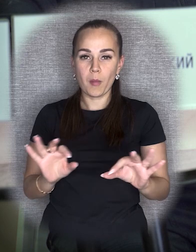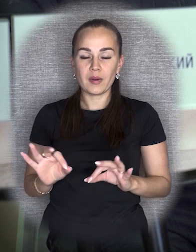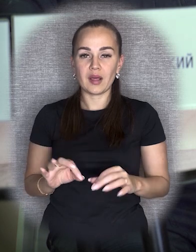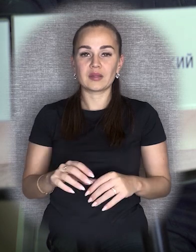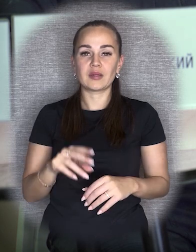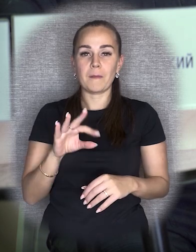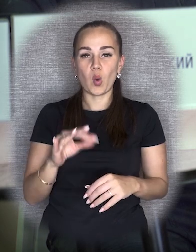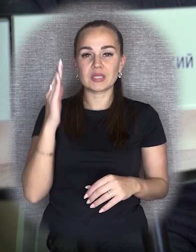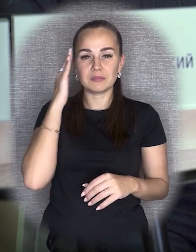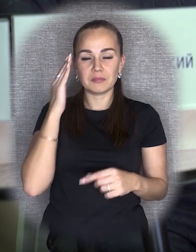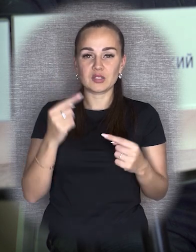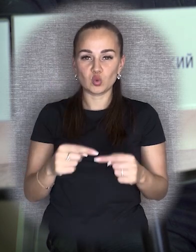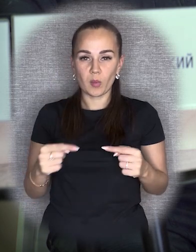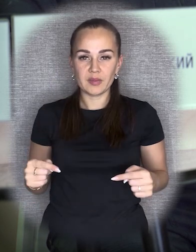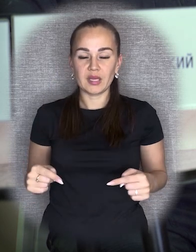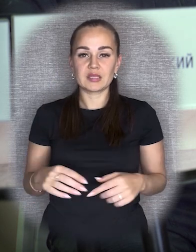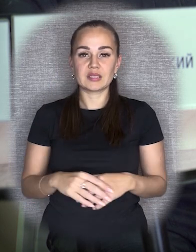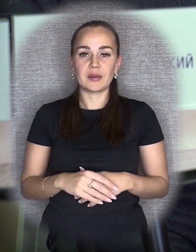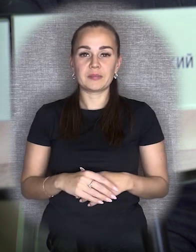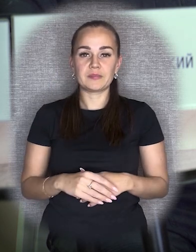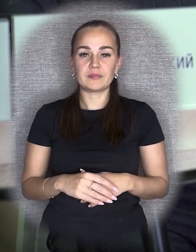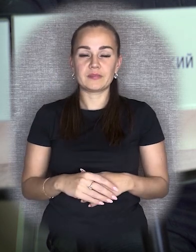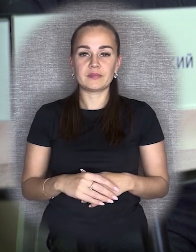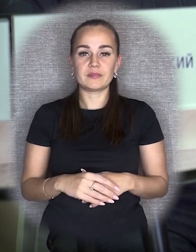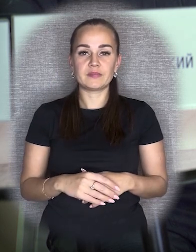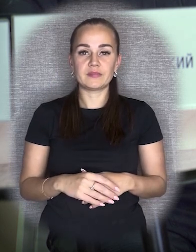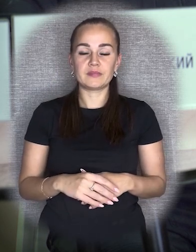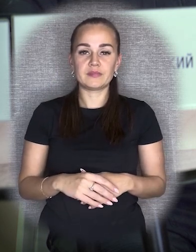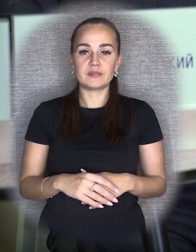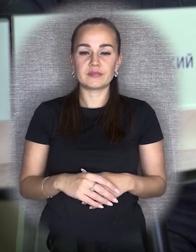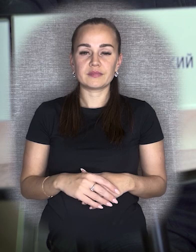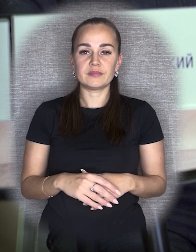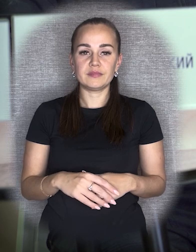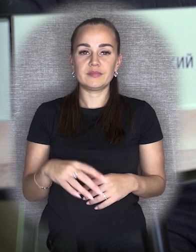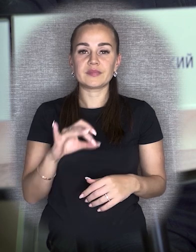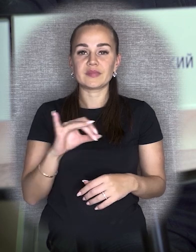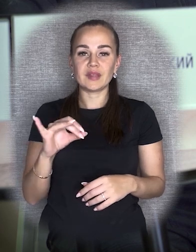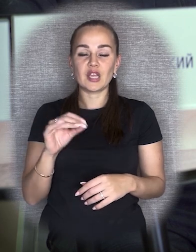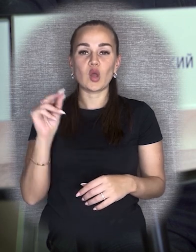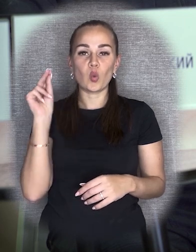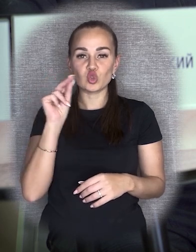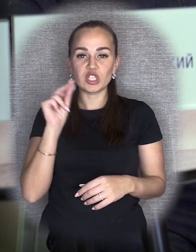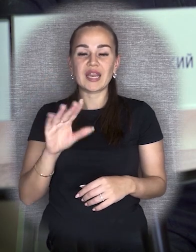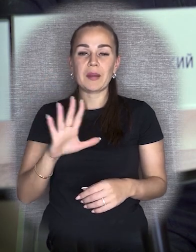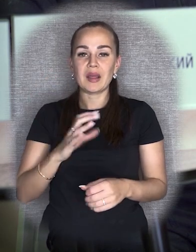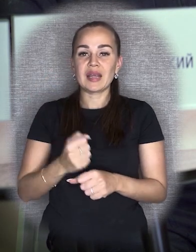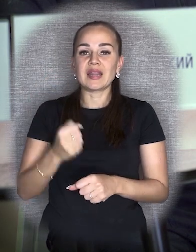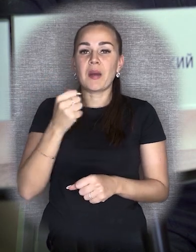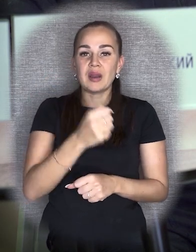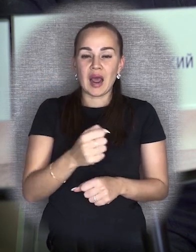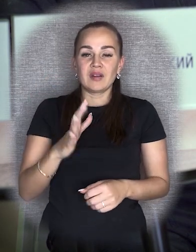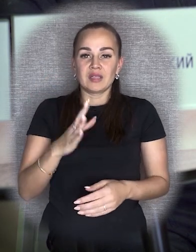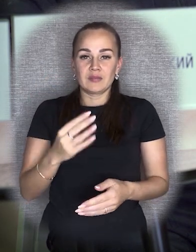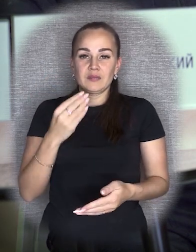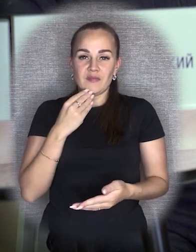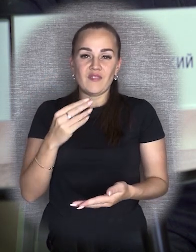по способностям, да, и вот способные к скульптуре ученики были направлены в Санкт-Петербург, где